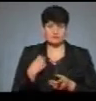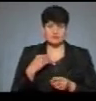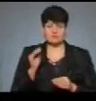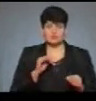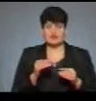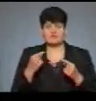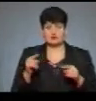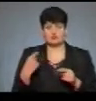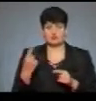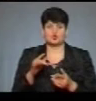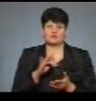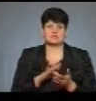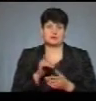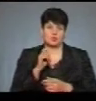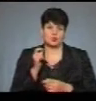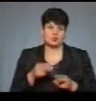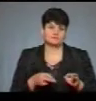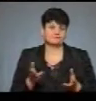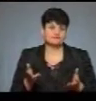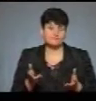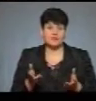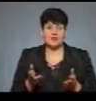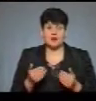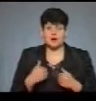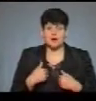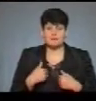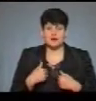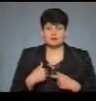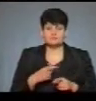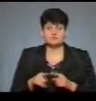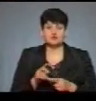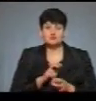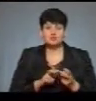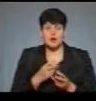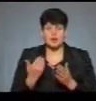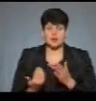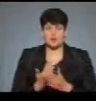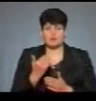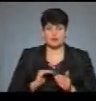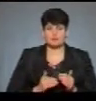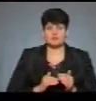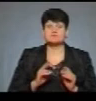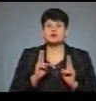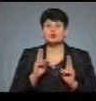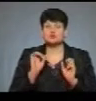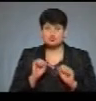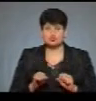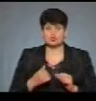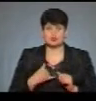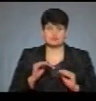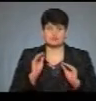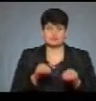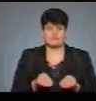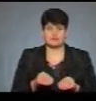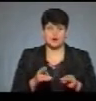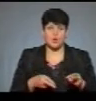іншому обласному центрі України ковзанку. І ми аврально, екстерно шукали нового підприємця, хто зможе у нас змонтувати ковзанку,